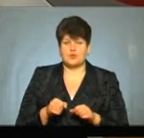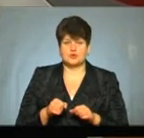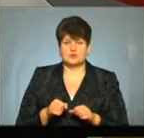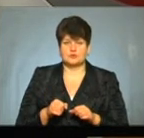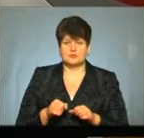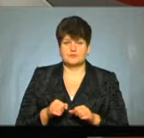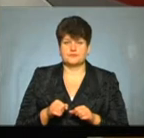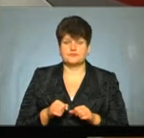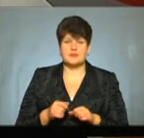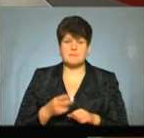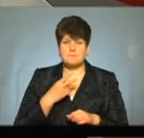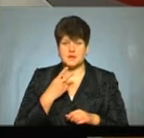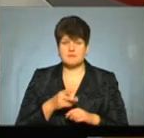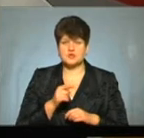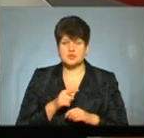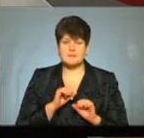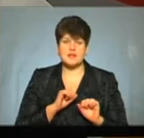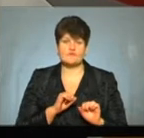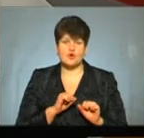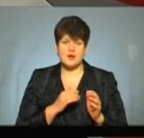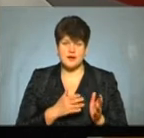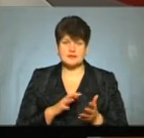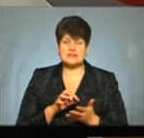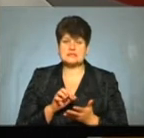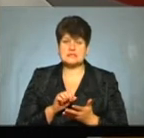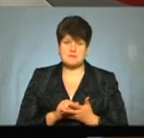і передбачені, скажімо так, адвокати, які займаються